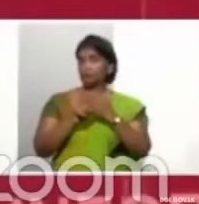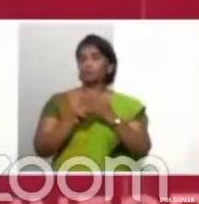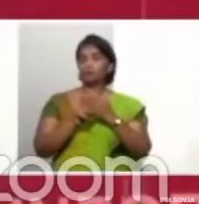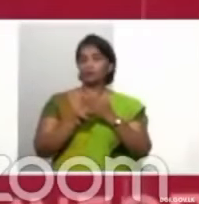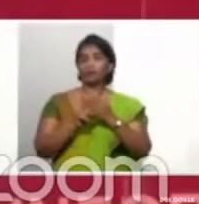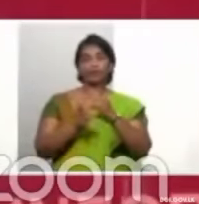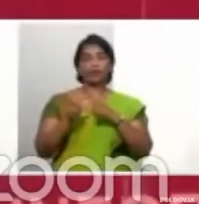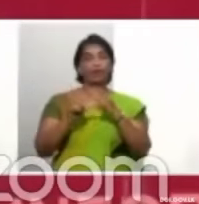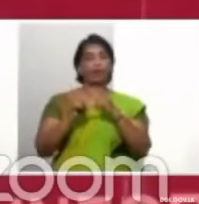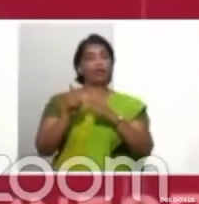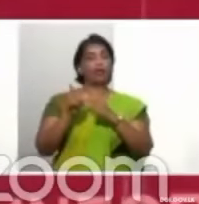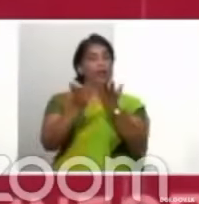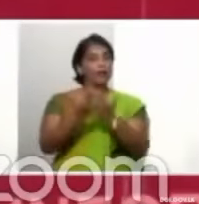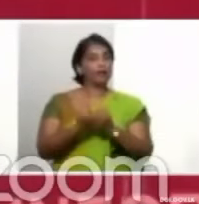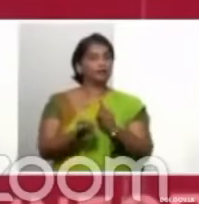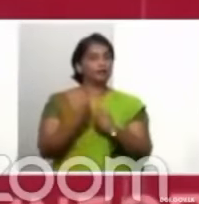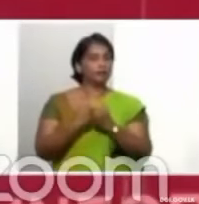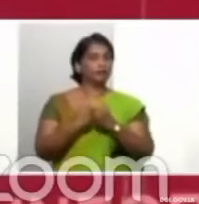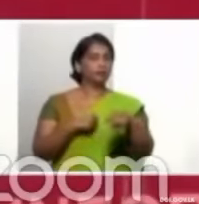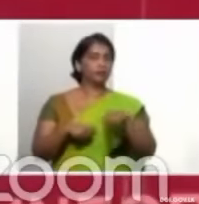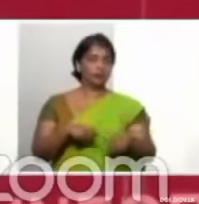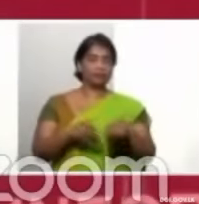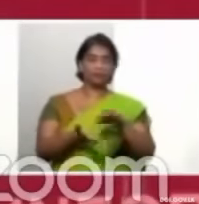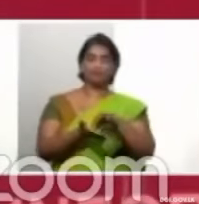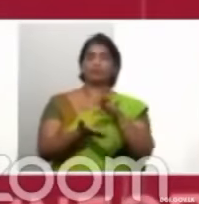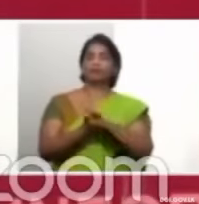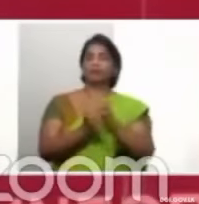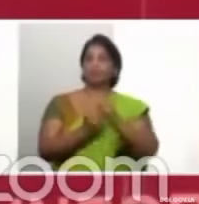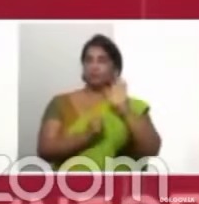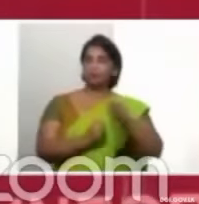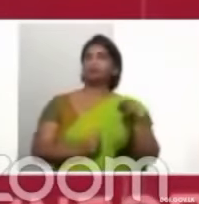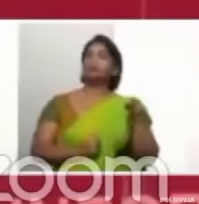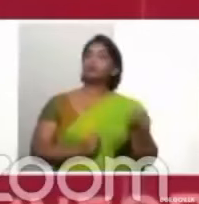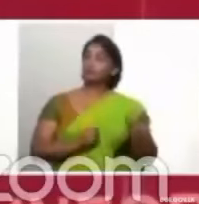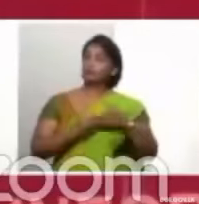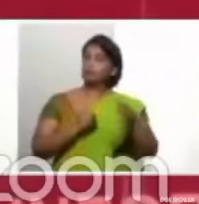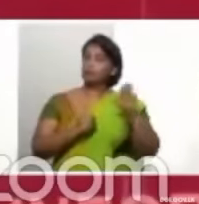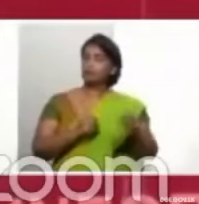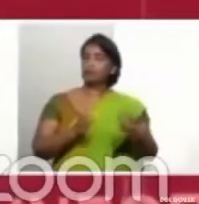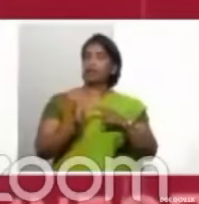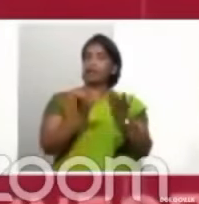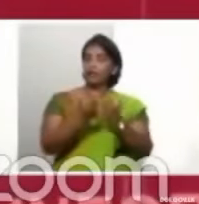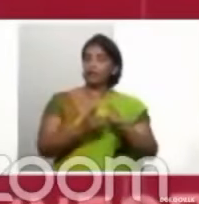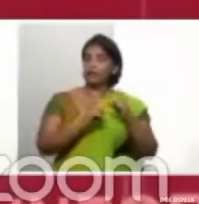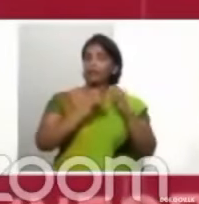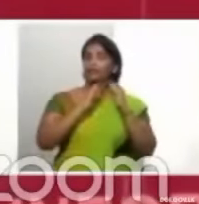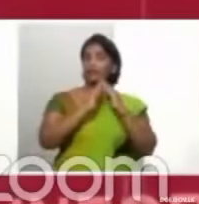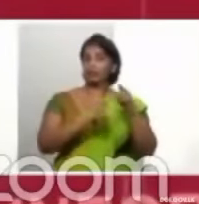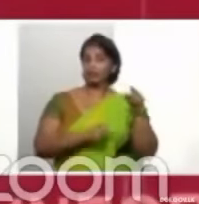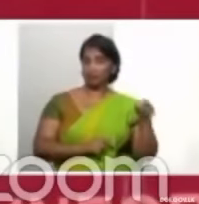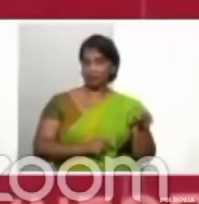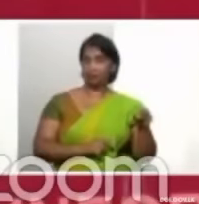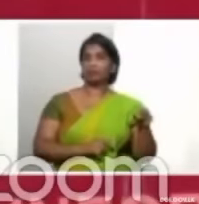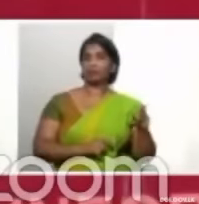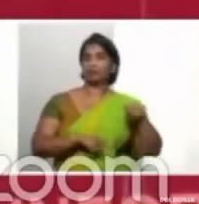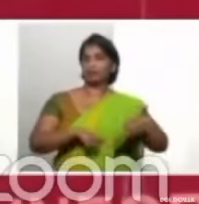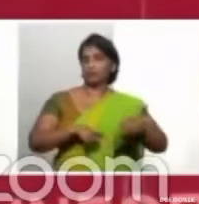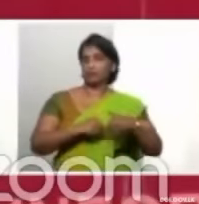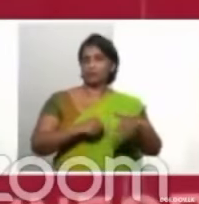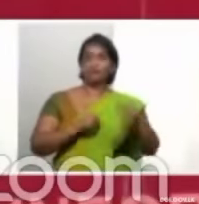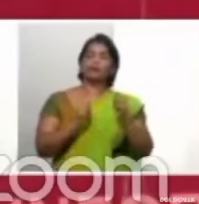පිළිබඳව ව්‍යවහාරික විගණනයක් පවත්වන්න දැනටමත් පියවර අරගෙන තියෙනවා. මේ වෙනකොටත් විගණනාධිපති දෙපාර්තමේන්තුවේ